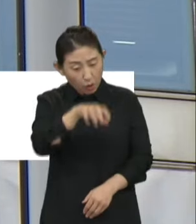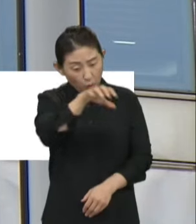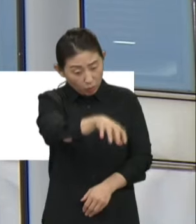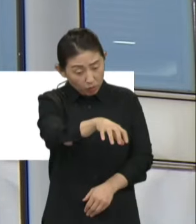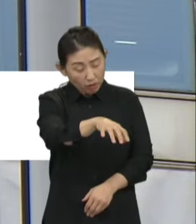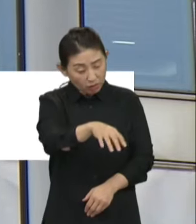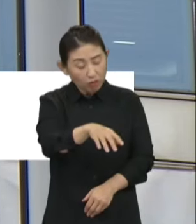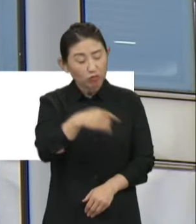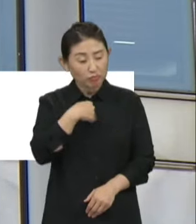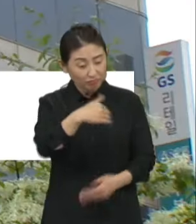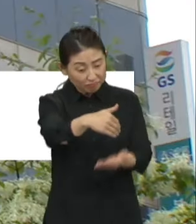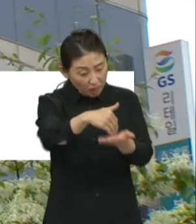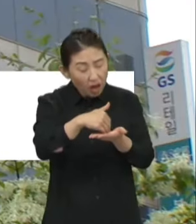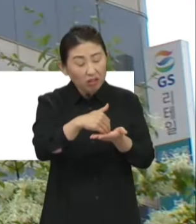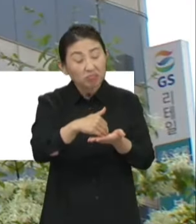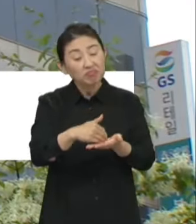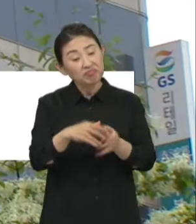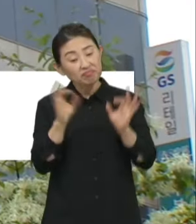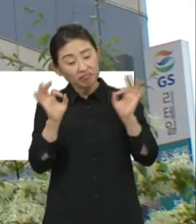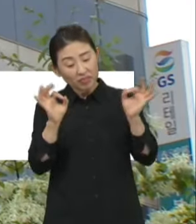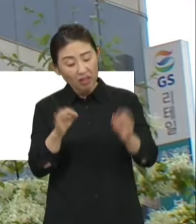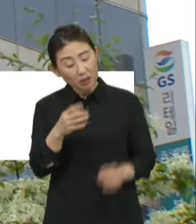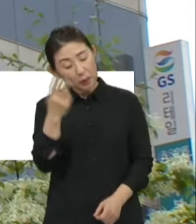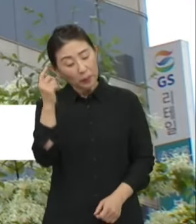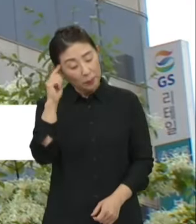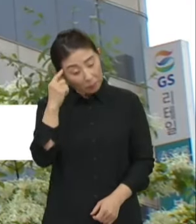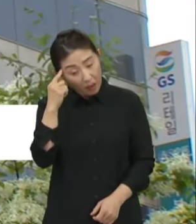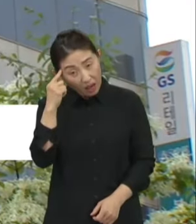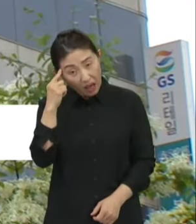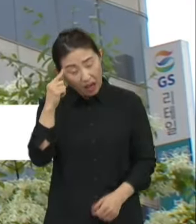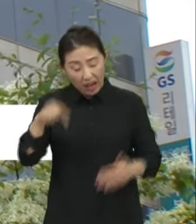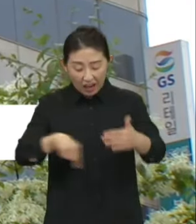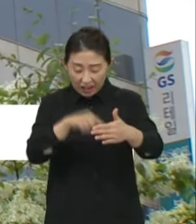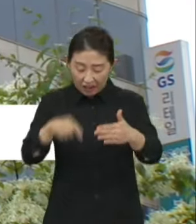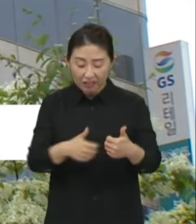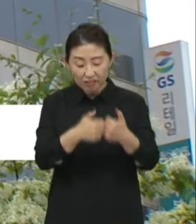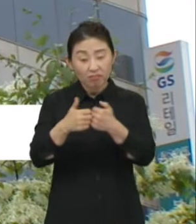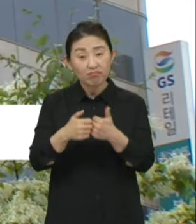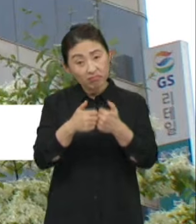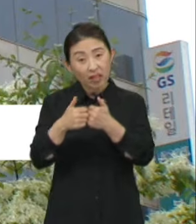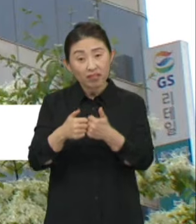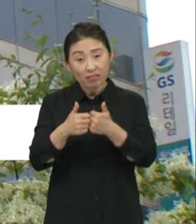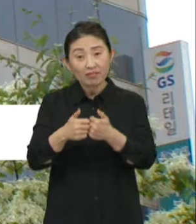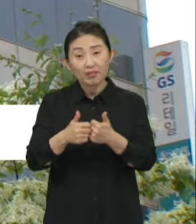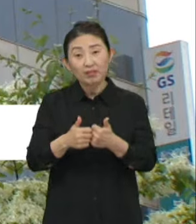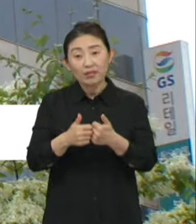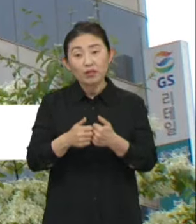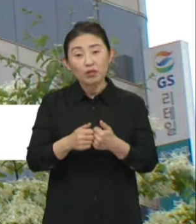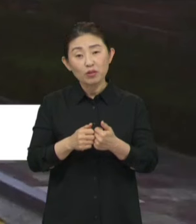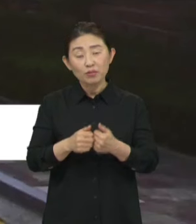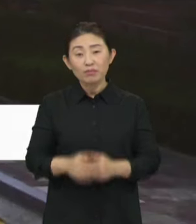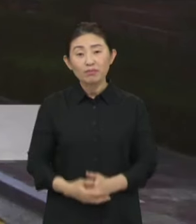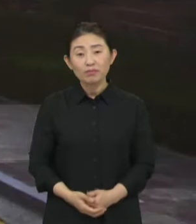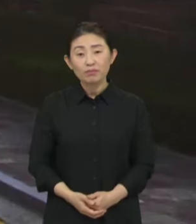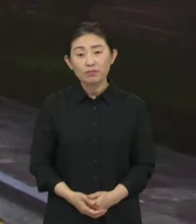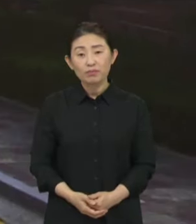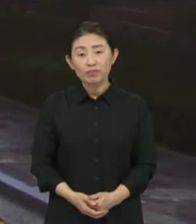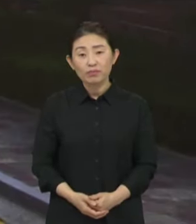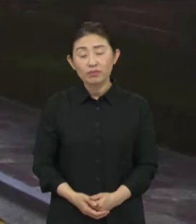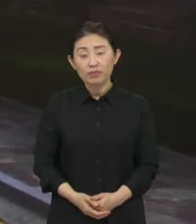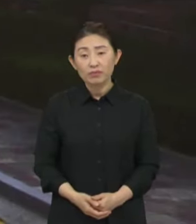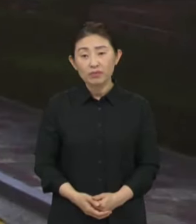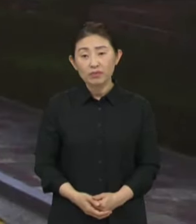조을 해주신다면 저희도 적극 검토해서 그거는 뭐 내부적으로 좋은 결정을 낼 수 있도록